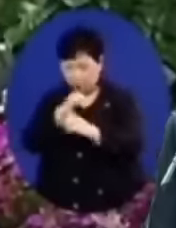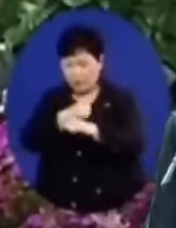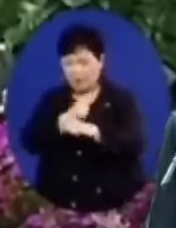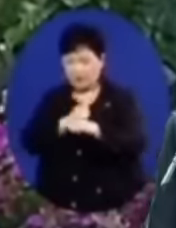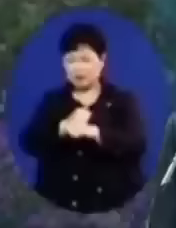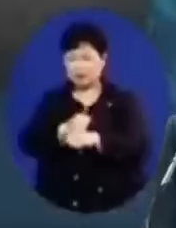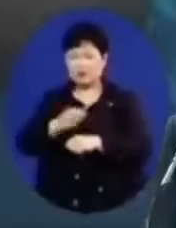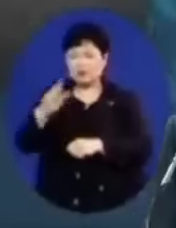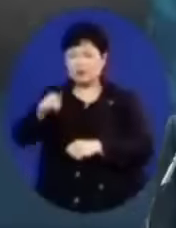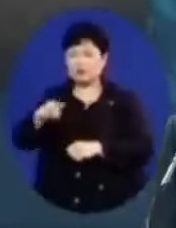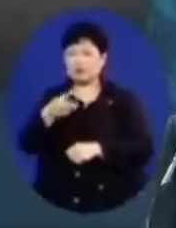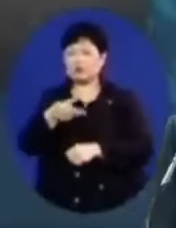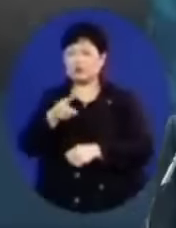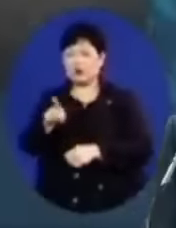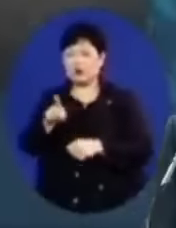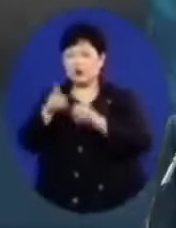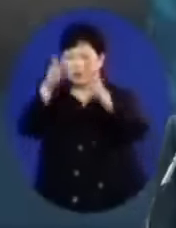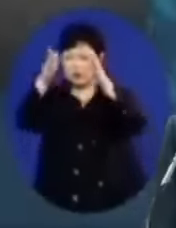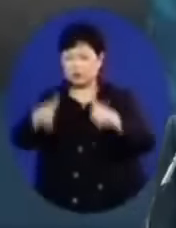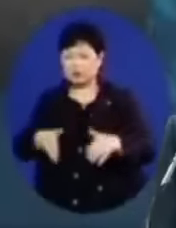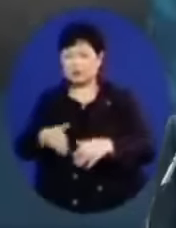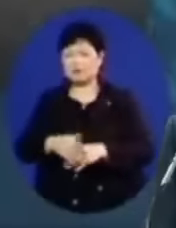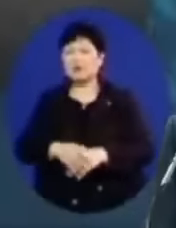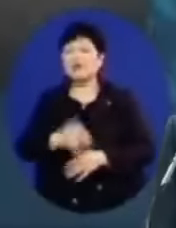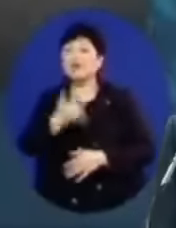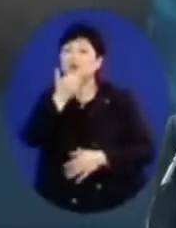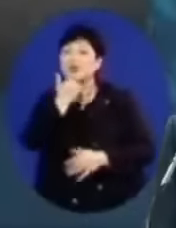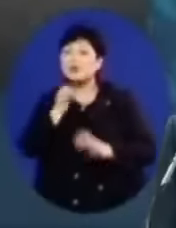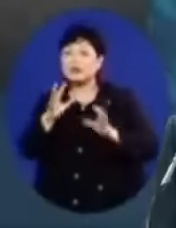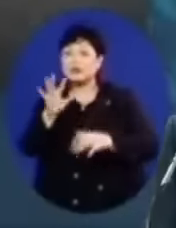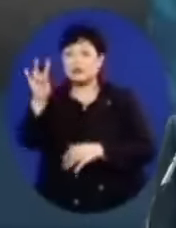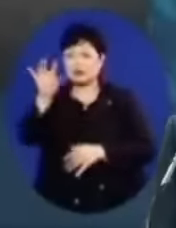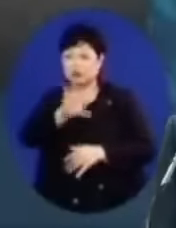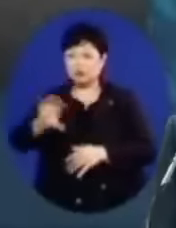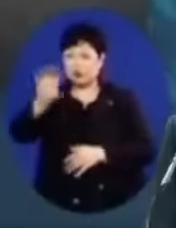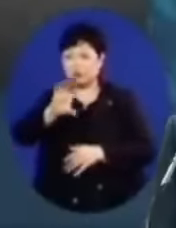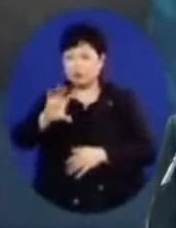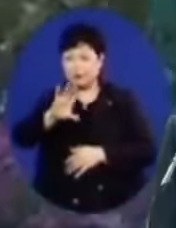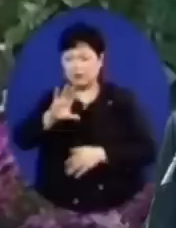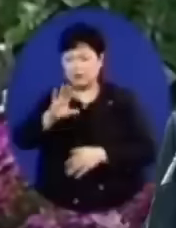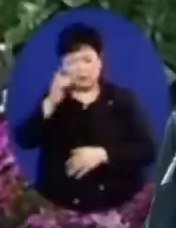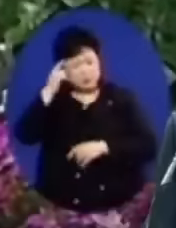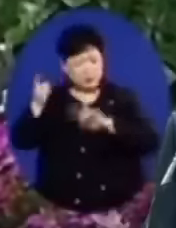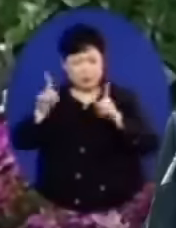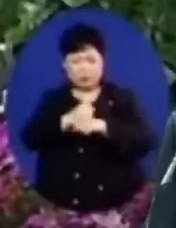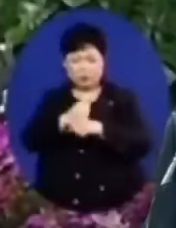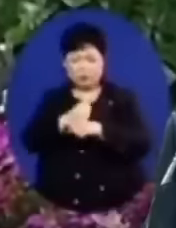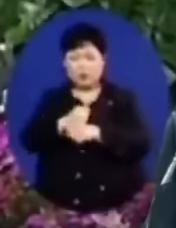마틴 루터를 쳐서서 독일과 유럽의 교회를 깨어나게 해주었습니다. 일주일에 하루를 오직